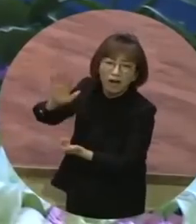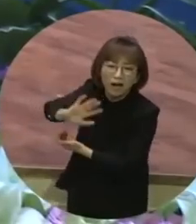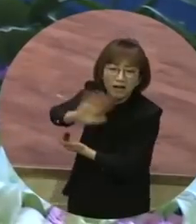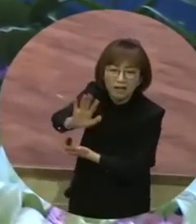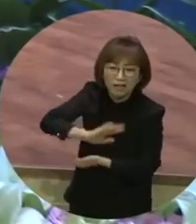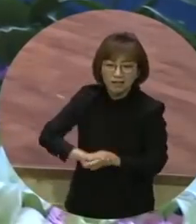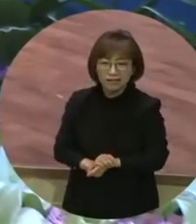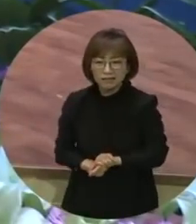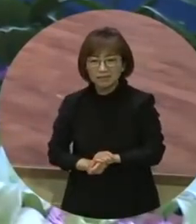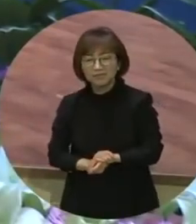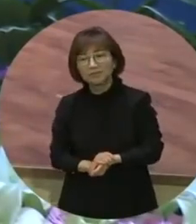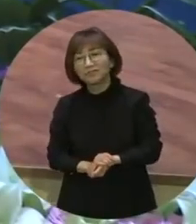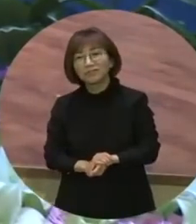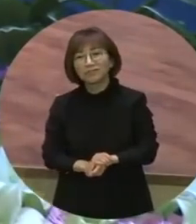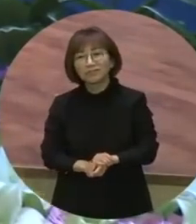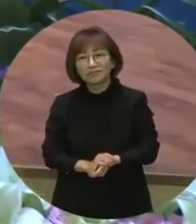무너지는데